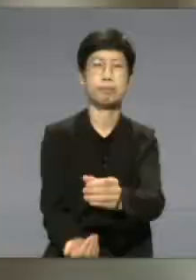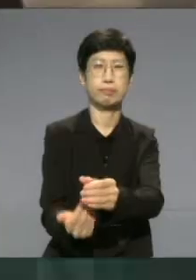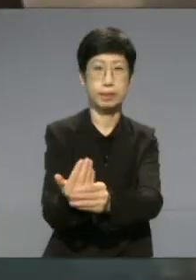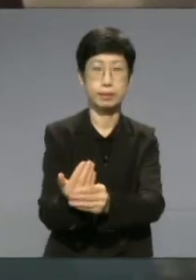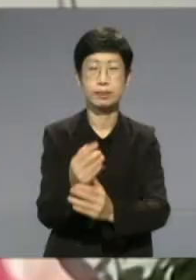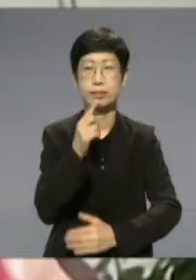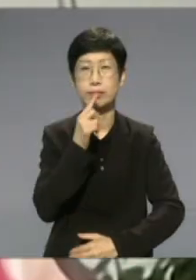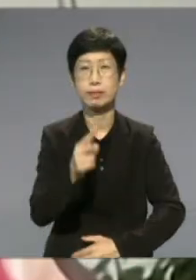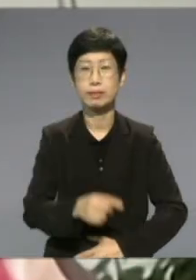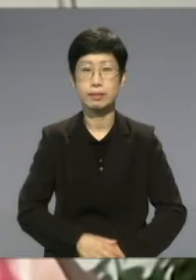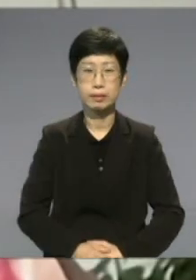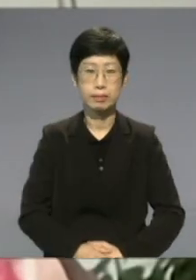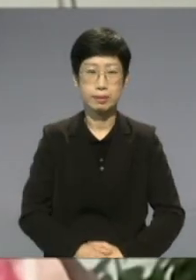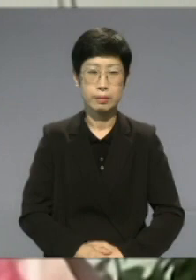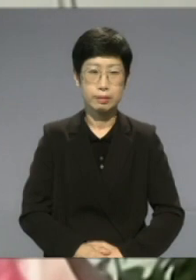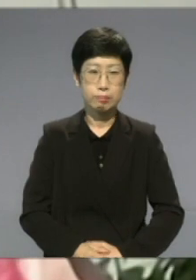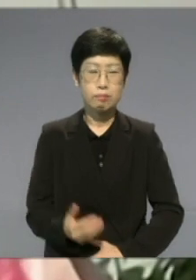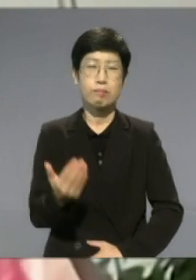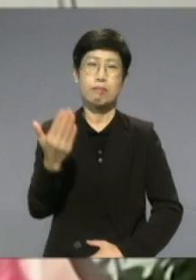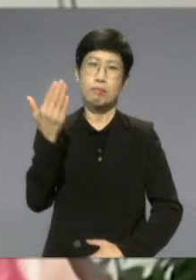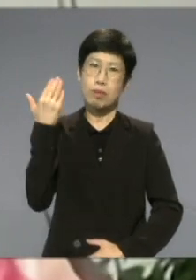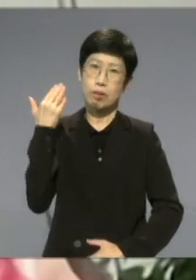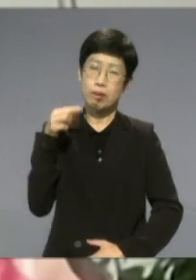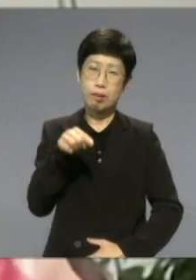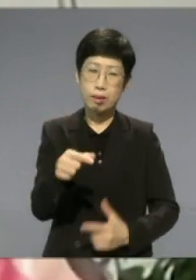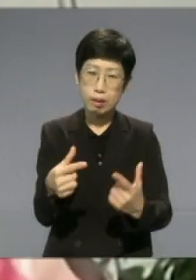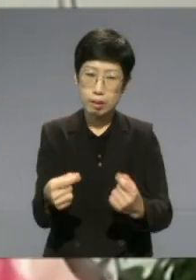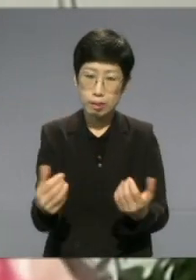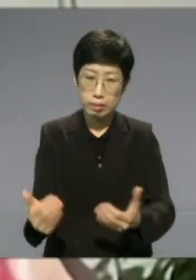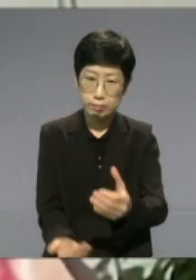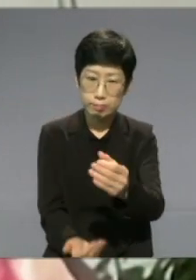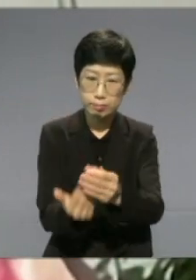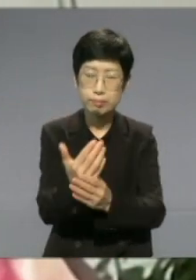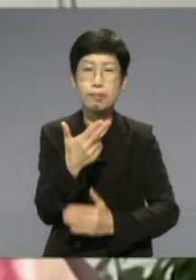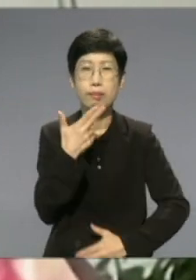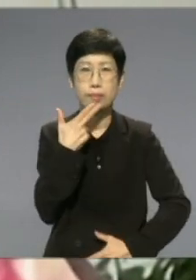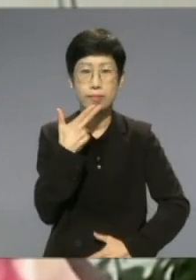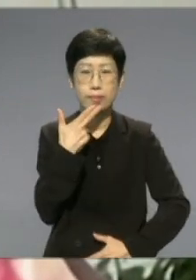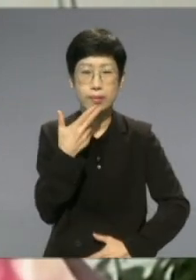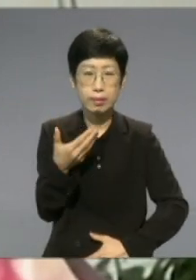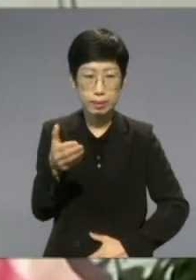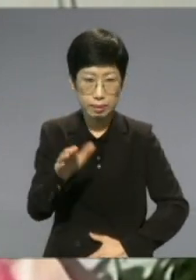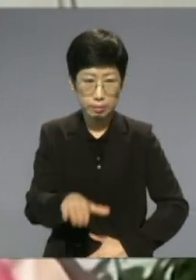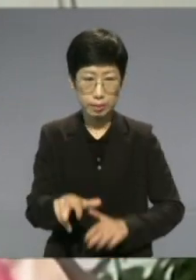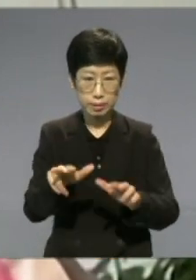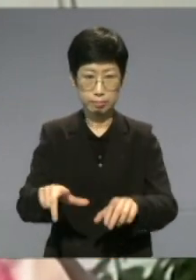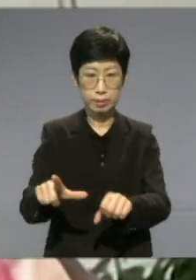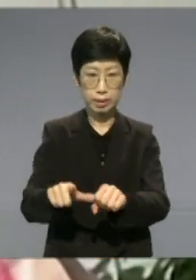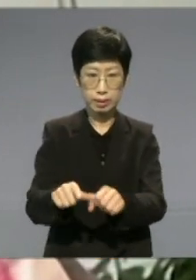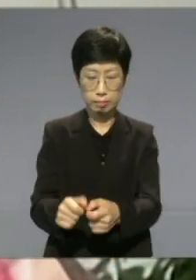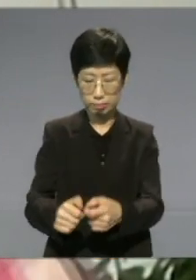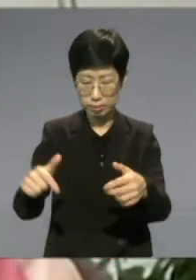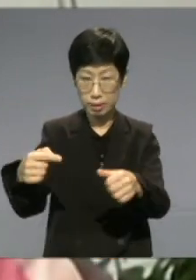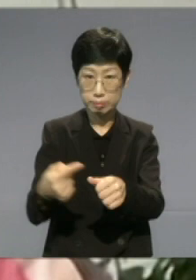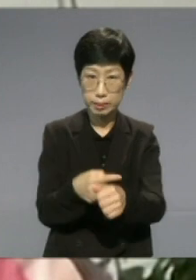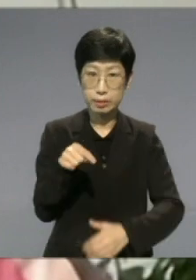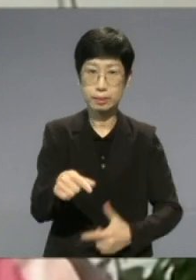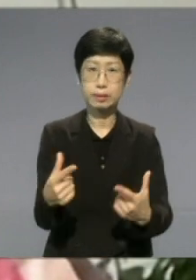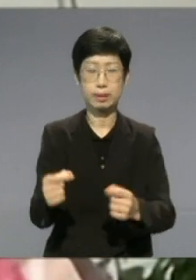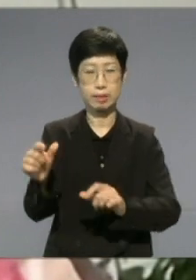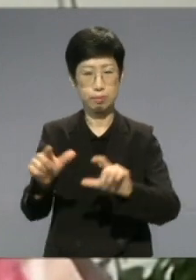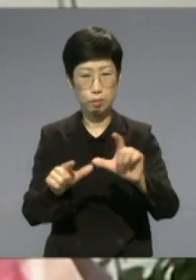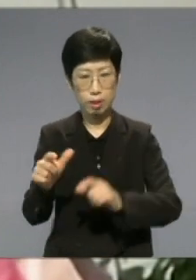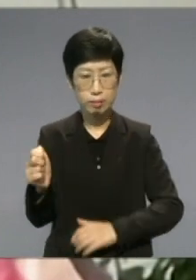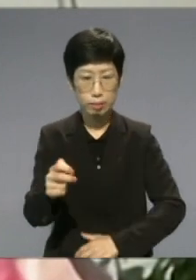경고합니다. In the past, probably this event would not have happened, but currently, because of increases in greenhouse gases, these